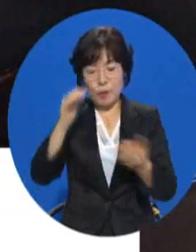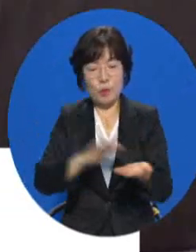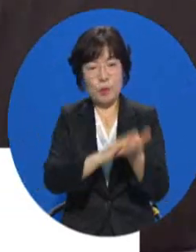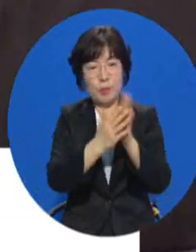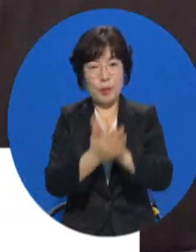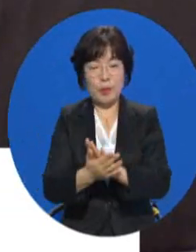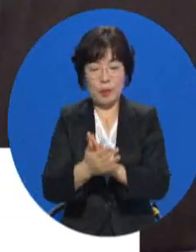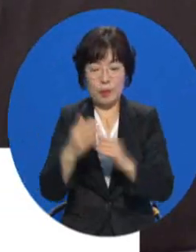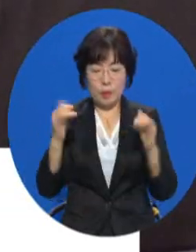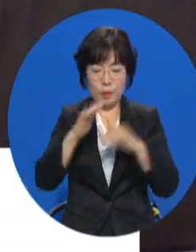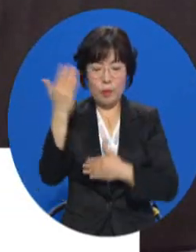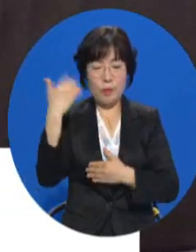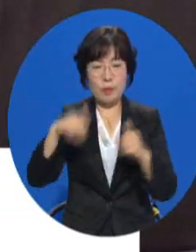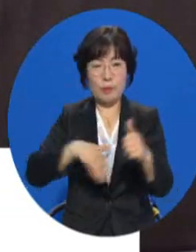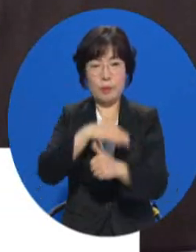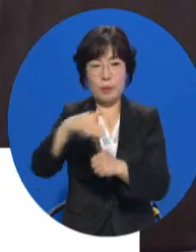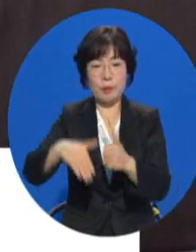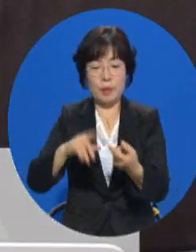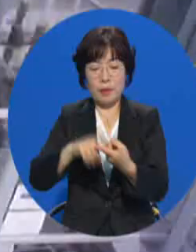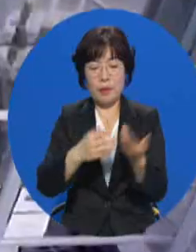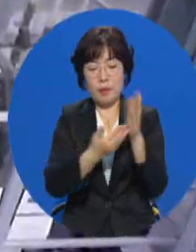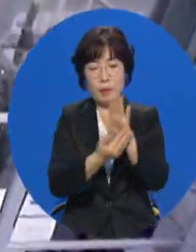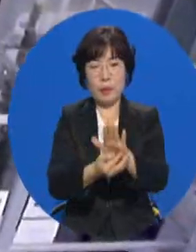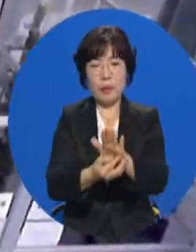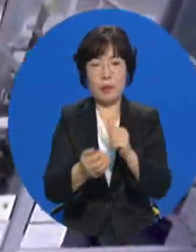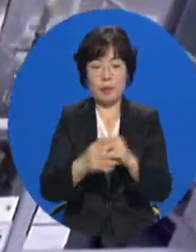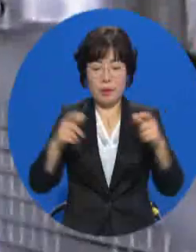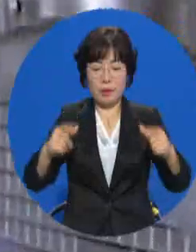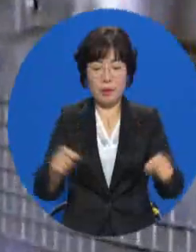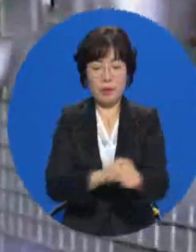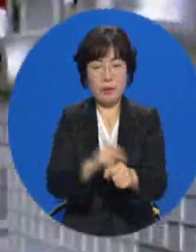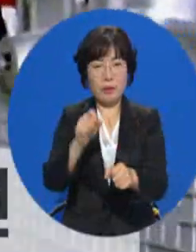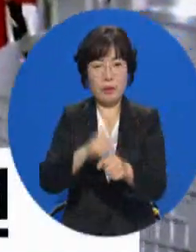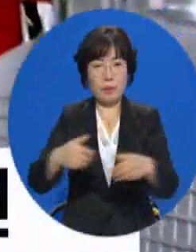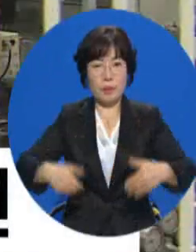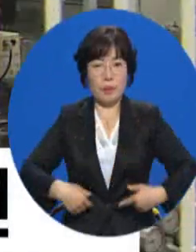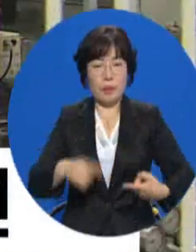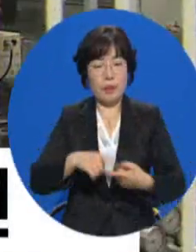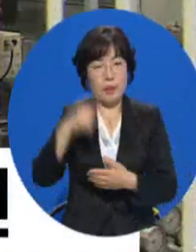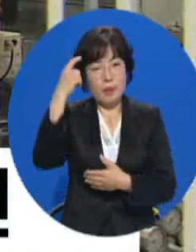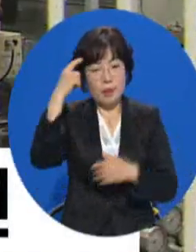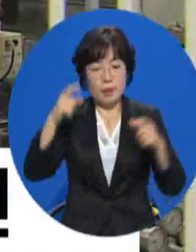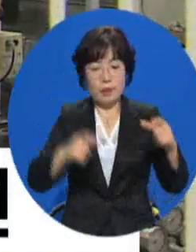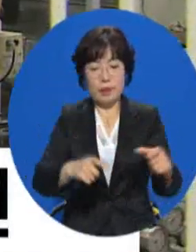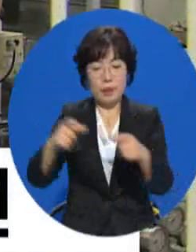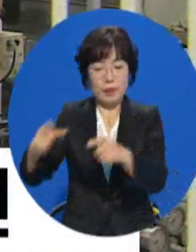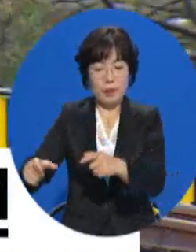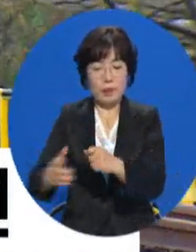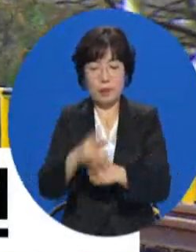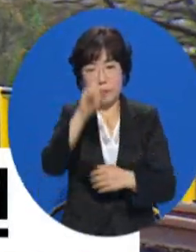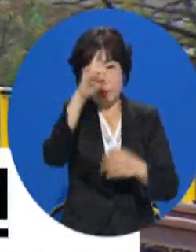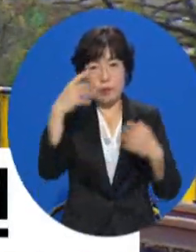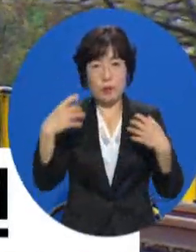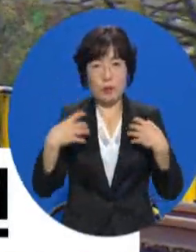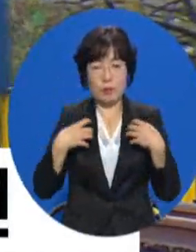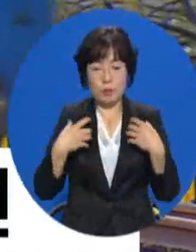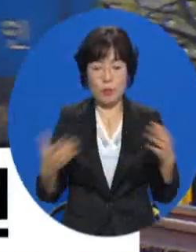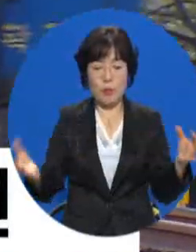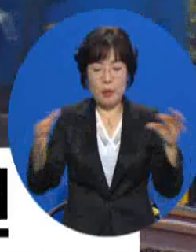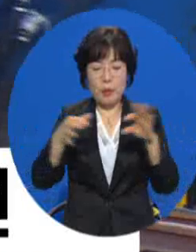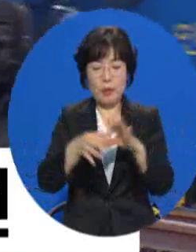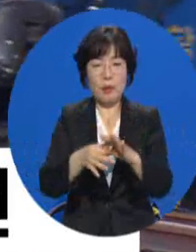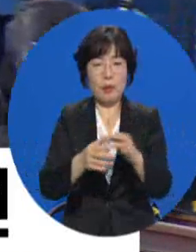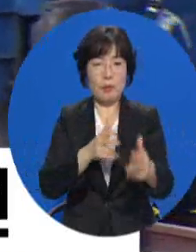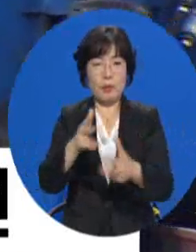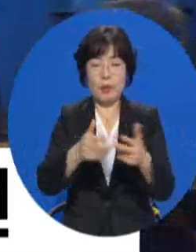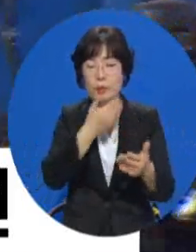최근의 여건 변화를 반영했습니다. 특히 지역별 특징과 수요를 고려해 지역과 지역, 중앙정부와 지역이 함께